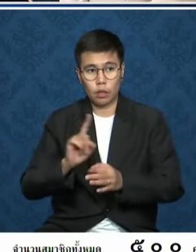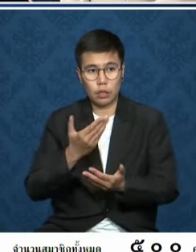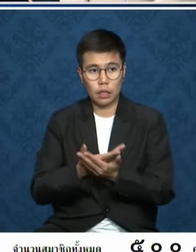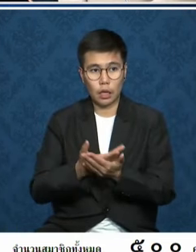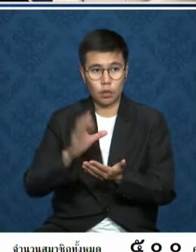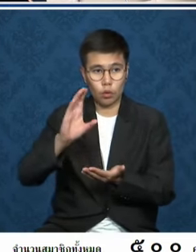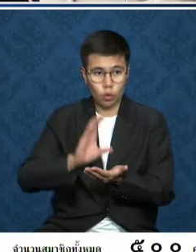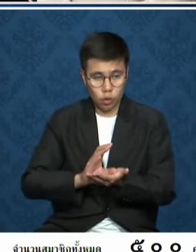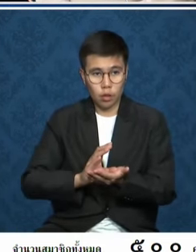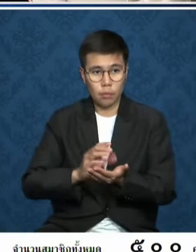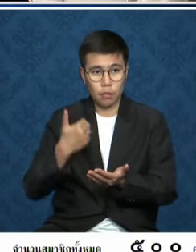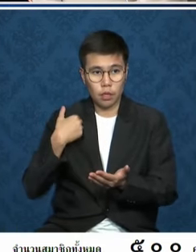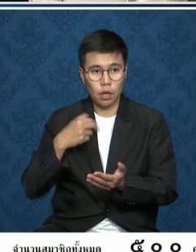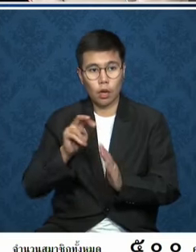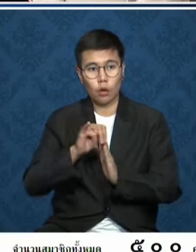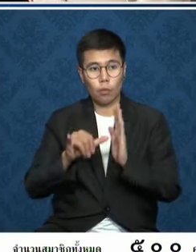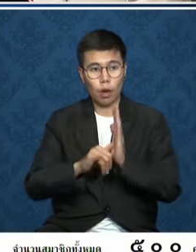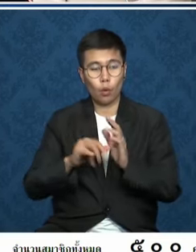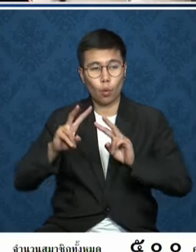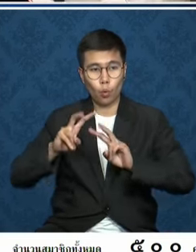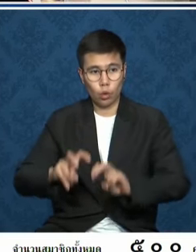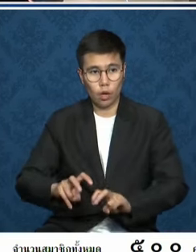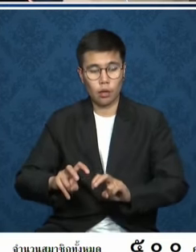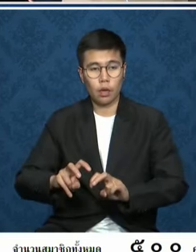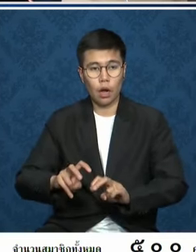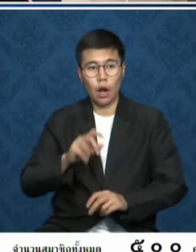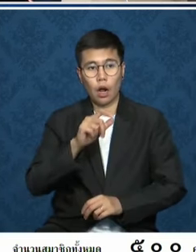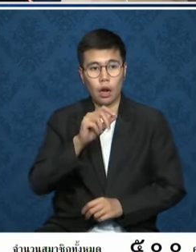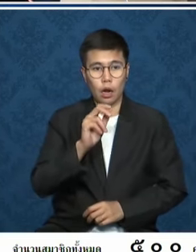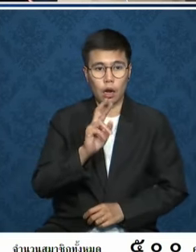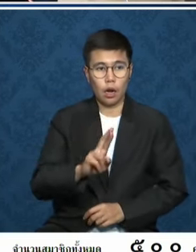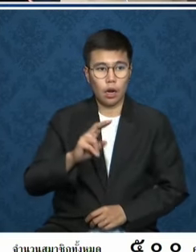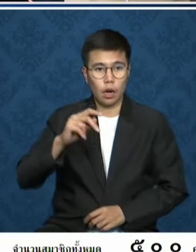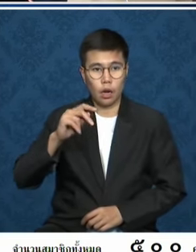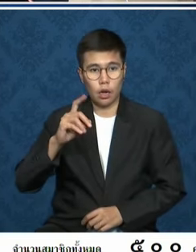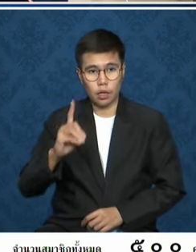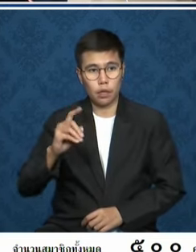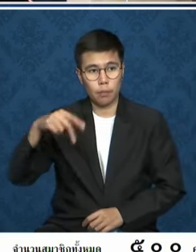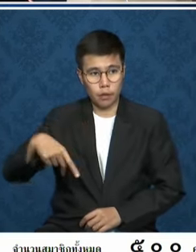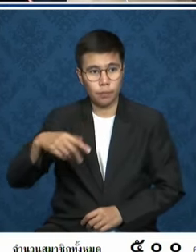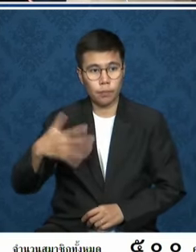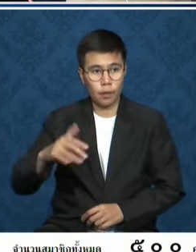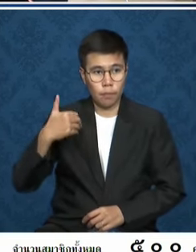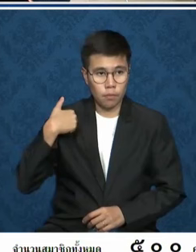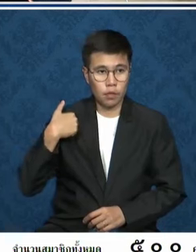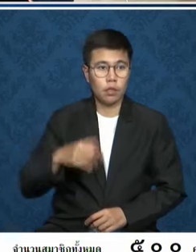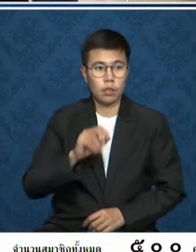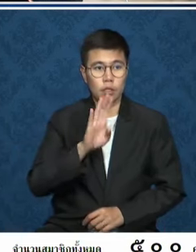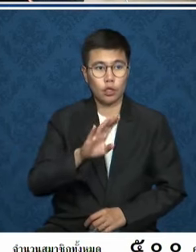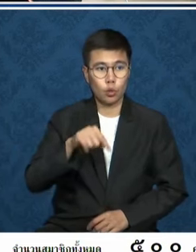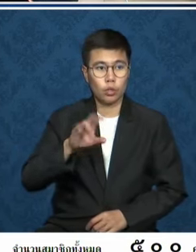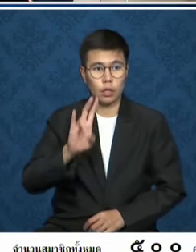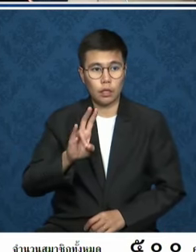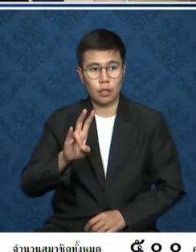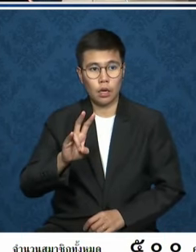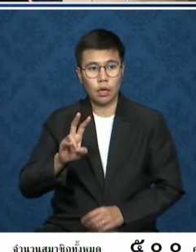ังงบปมาณใการลงคณกันโยบายด้วิจัยหรือ R&D ในปี 64 จะอยู่ที่ 4.7 เมื่เทียบกั